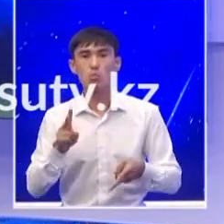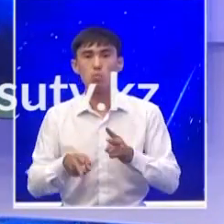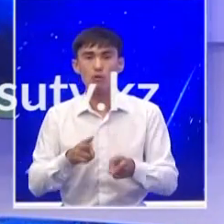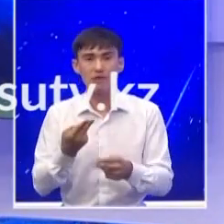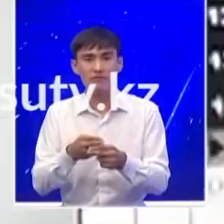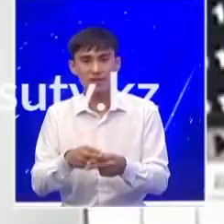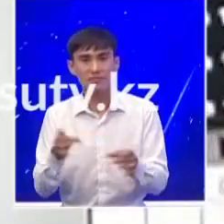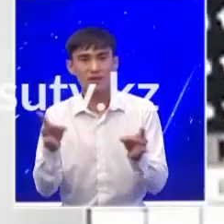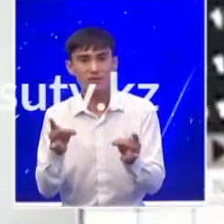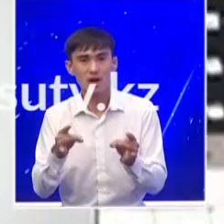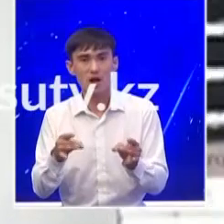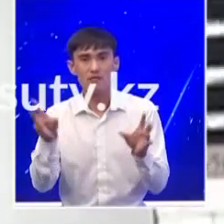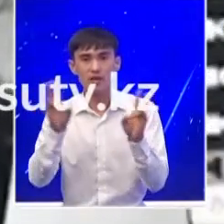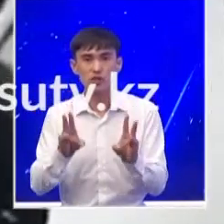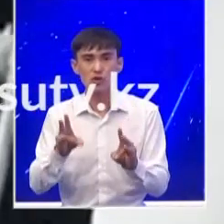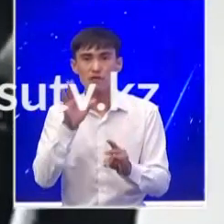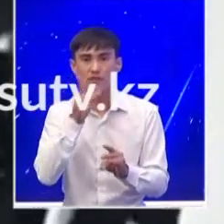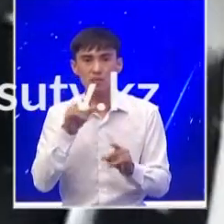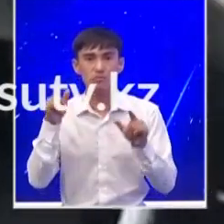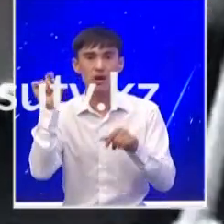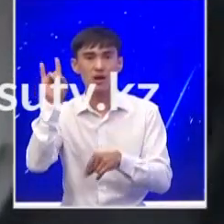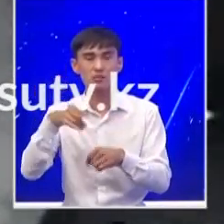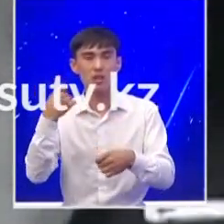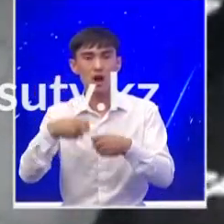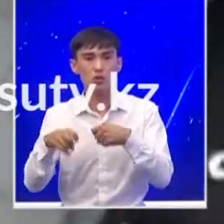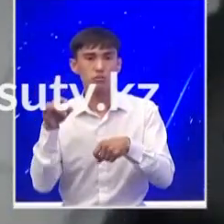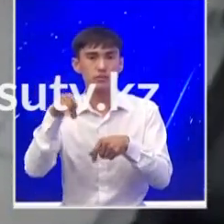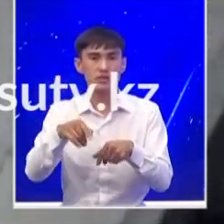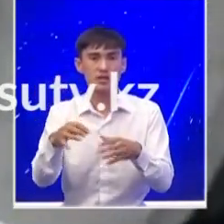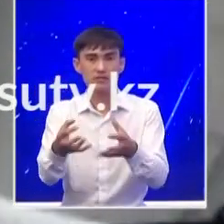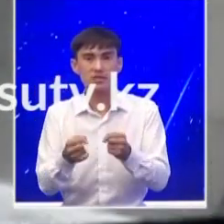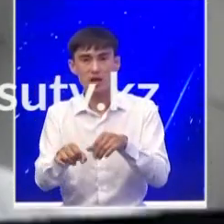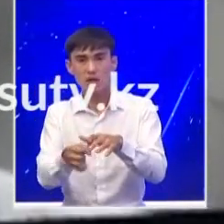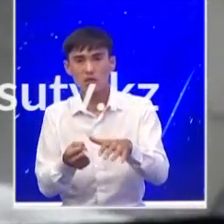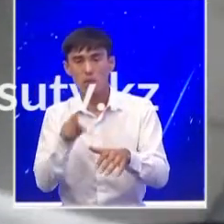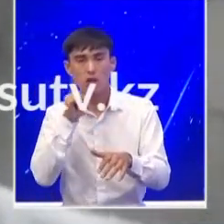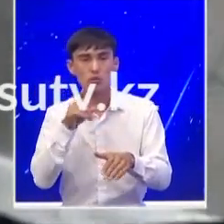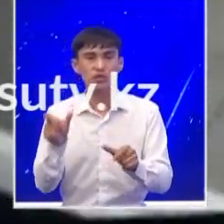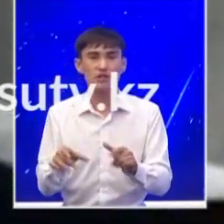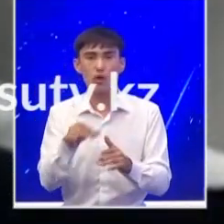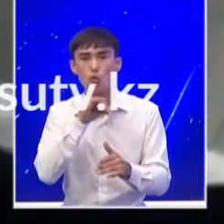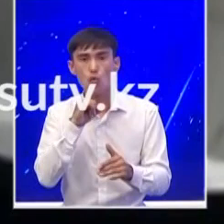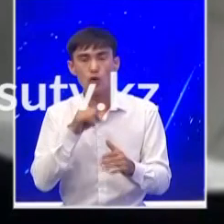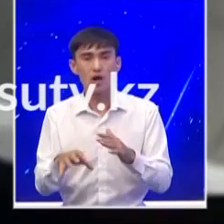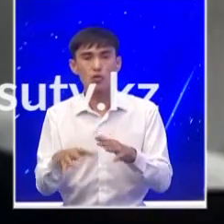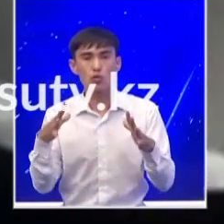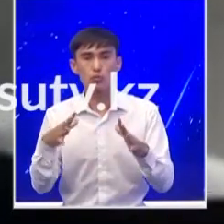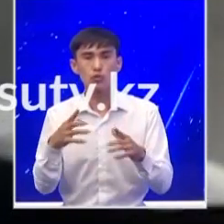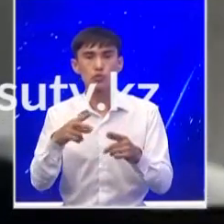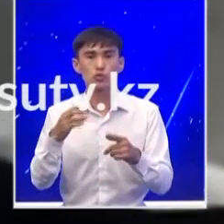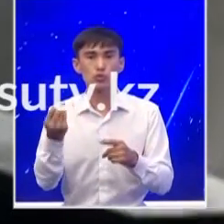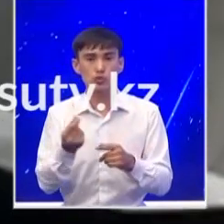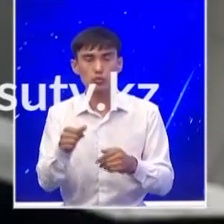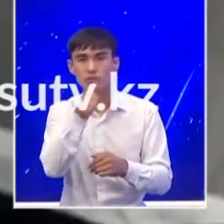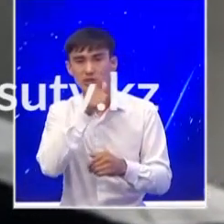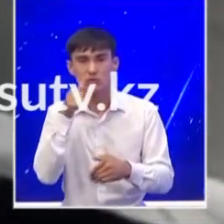В ночное время суток он разбил окно и проник внутрь кафе. Вскрыв кассовый аппарат, молодой человек украл крупную сумму, после чего